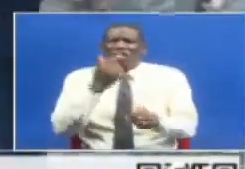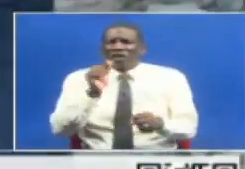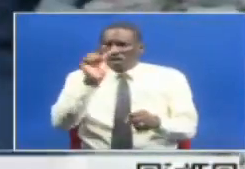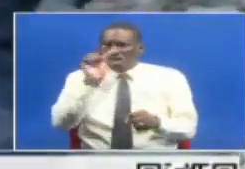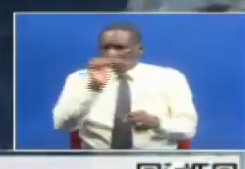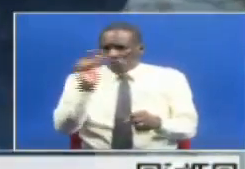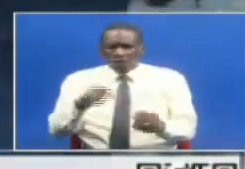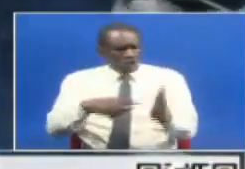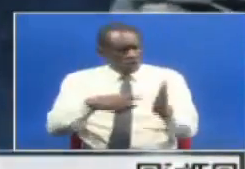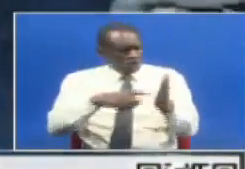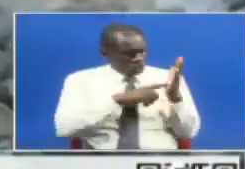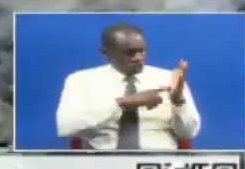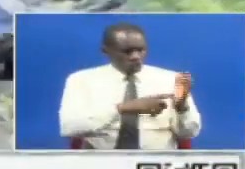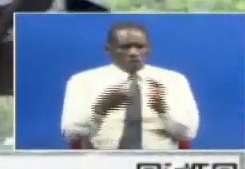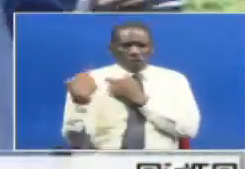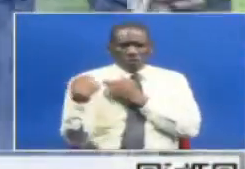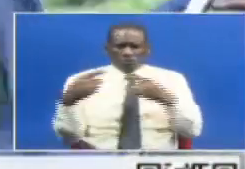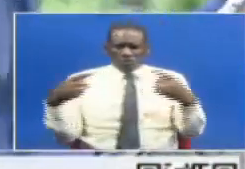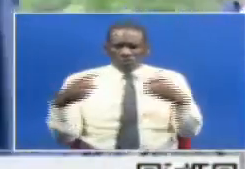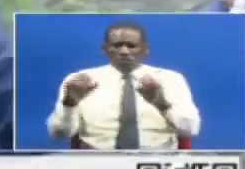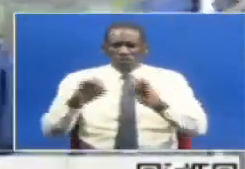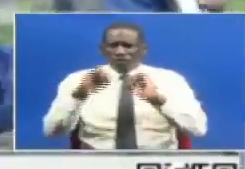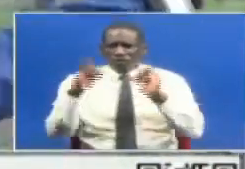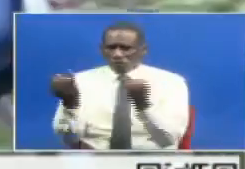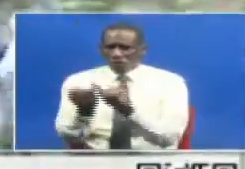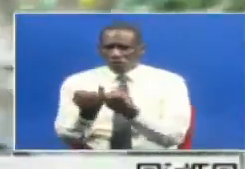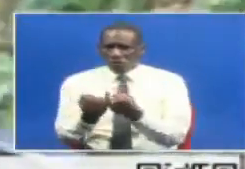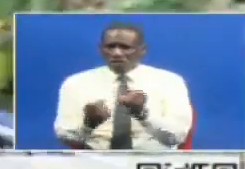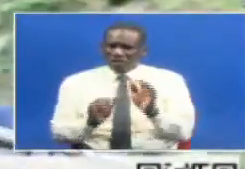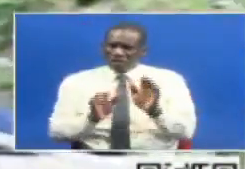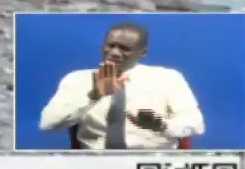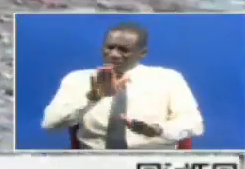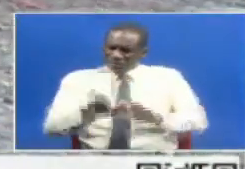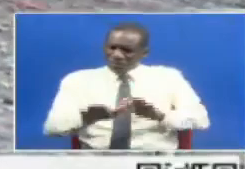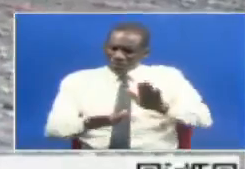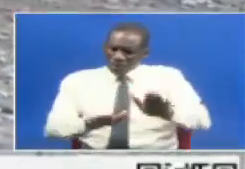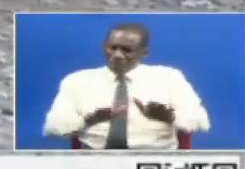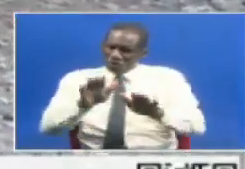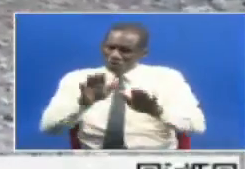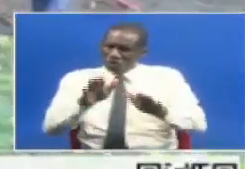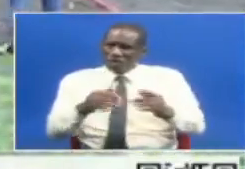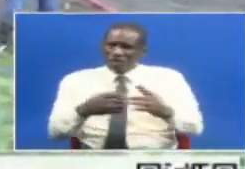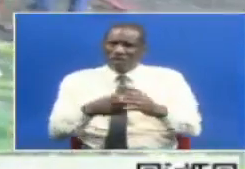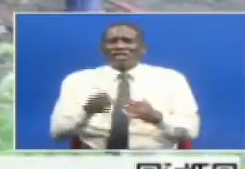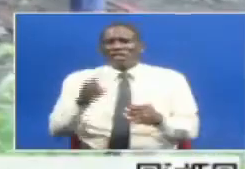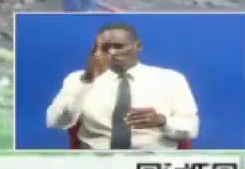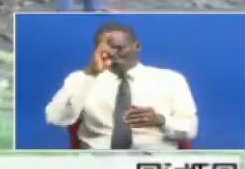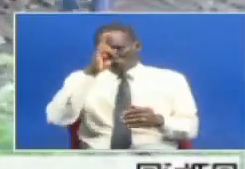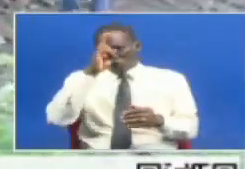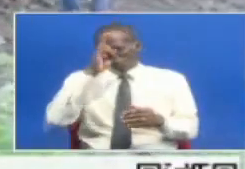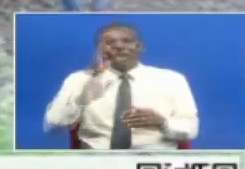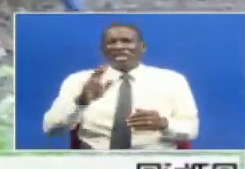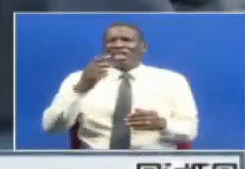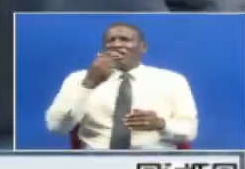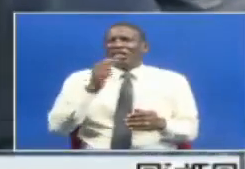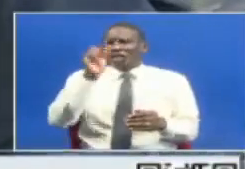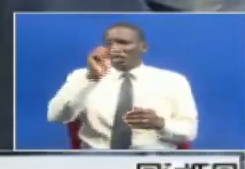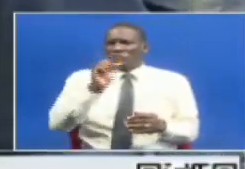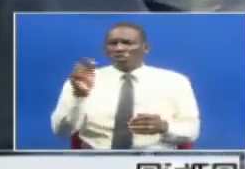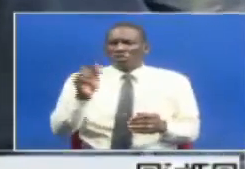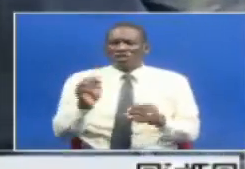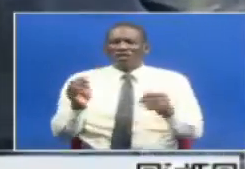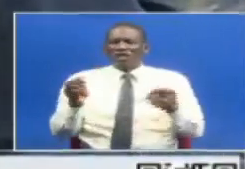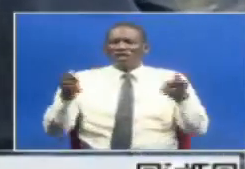Walidhihirisha majukumu ya kila idara awamu kwa awamu, kuanzia kwa na polisi, msalaba mwekundu, zimamoto,